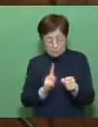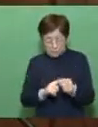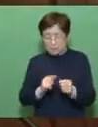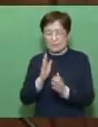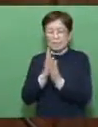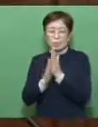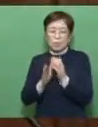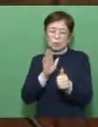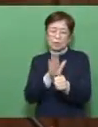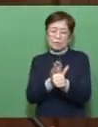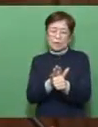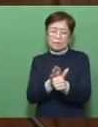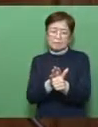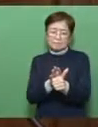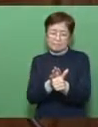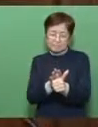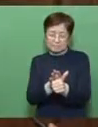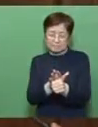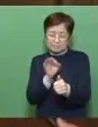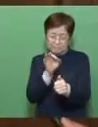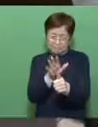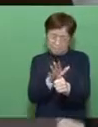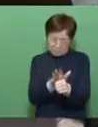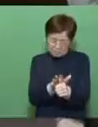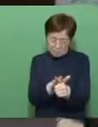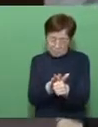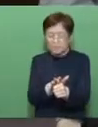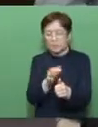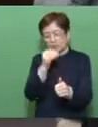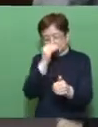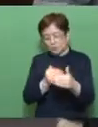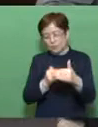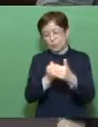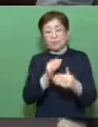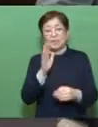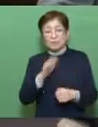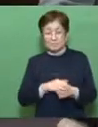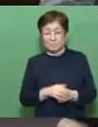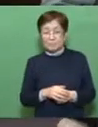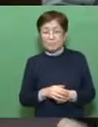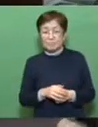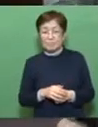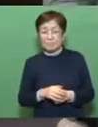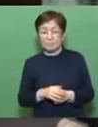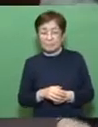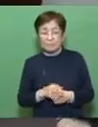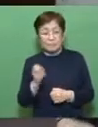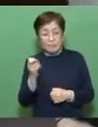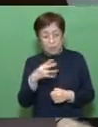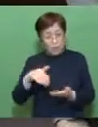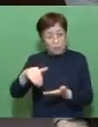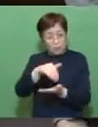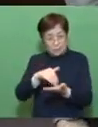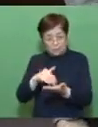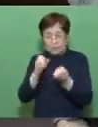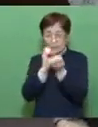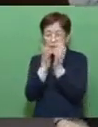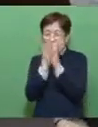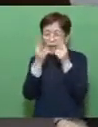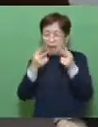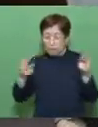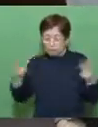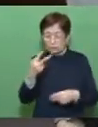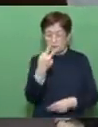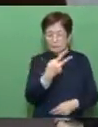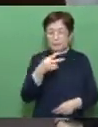あの女性措置を充実しましたはいえさて淡路花2015も始まっておりますけど